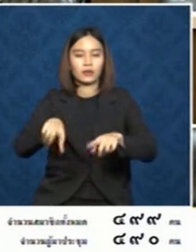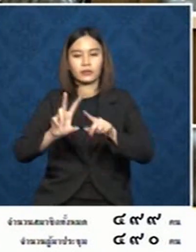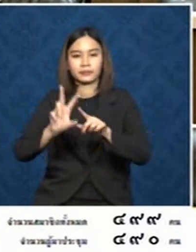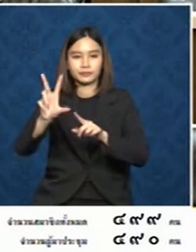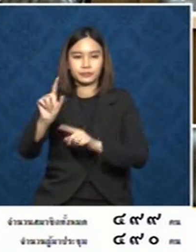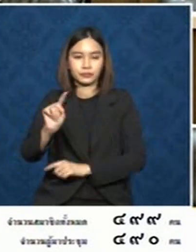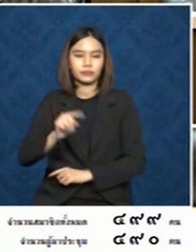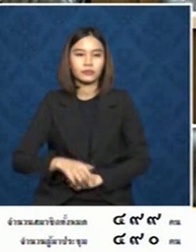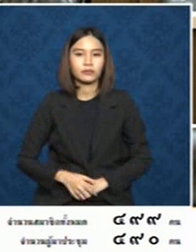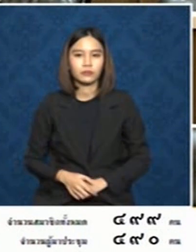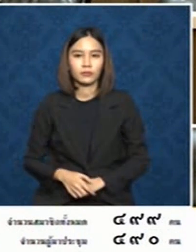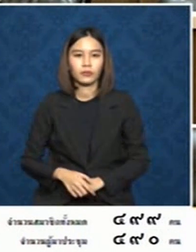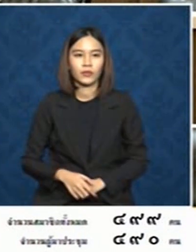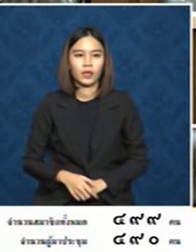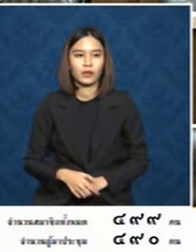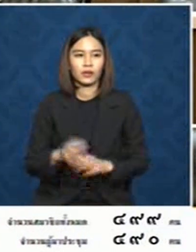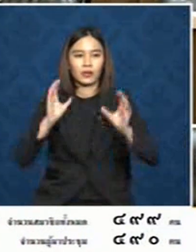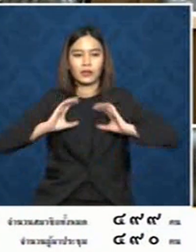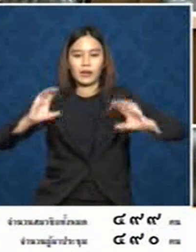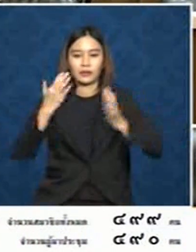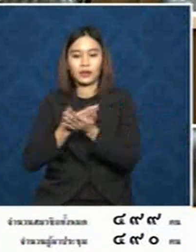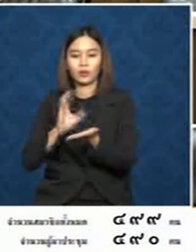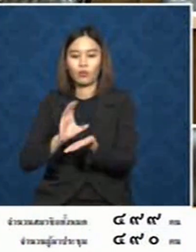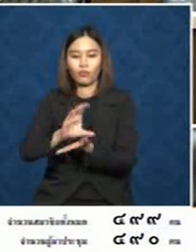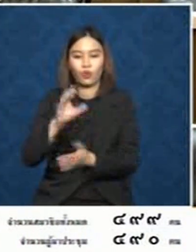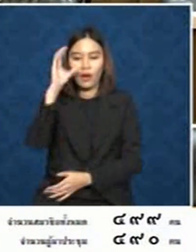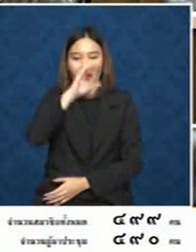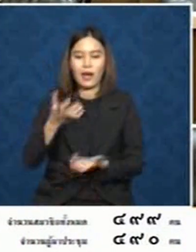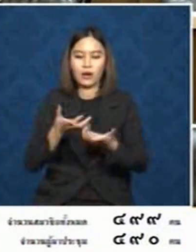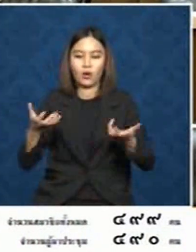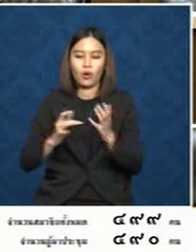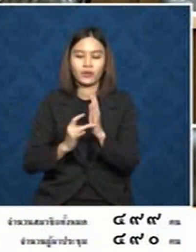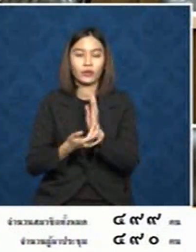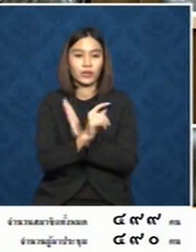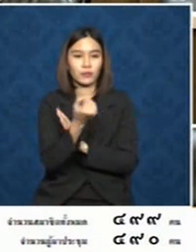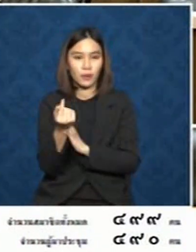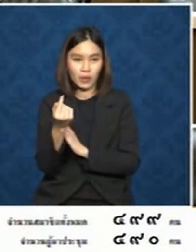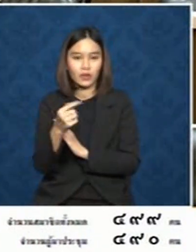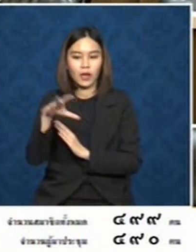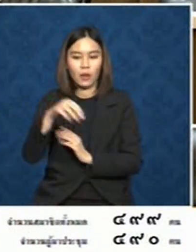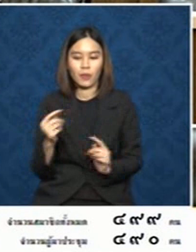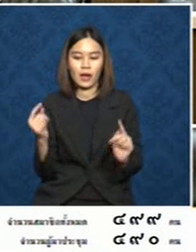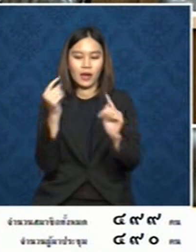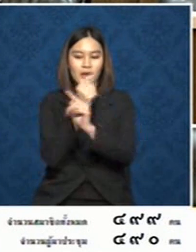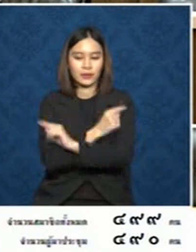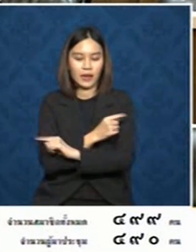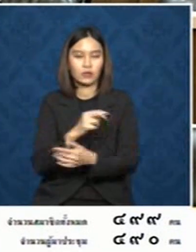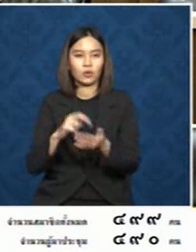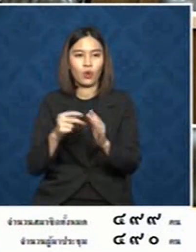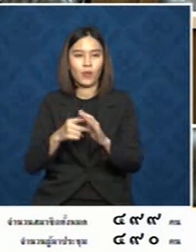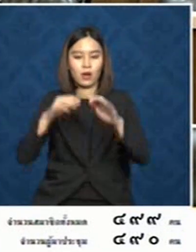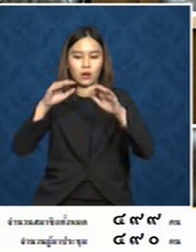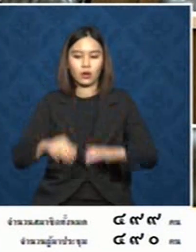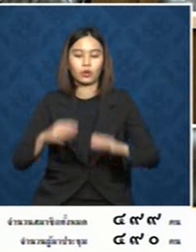คือรัฐต้องลงทุนจัดหาสื่อเทคโนโลยีมาทดแทนลดจำเพื่อลด